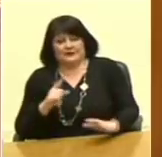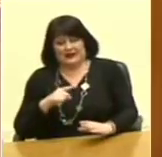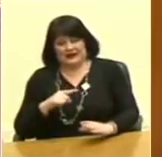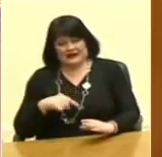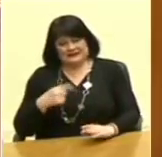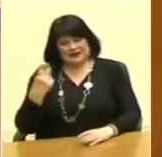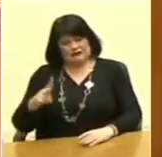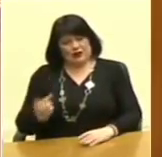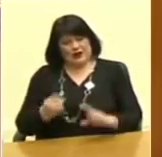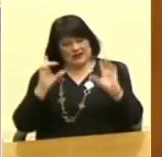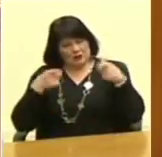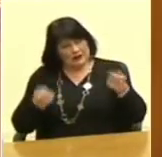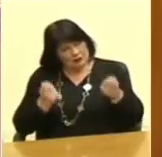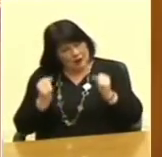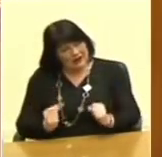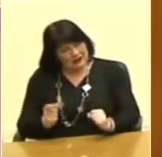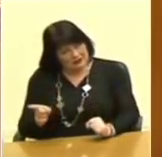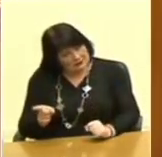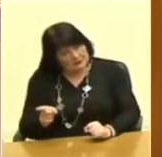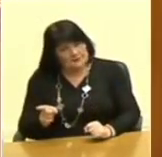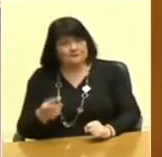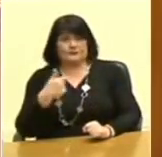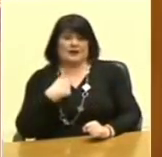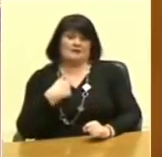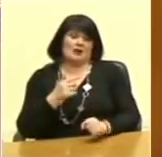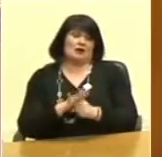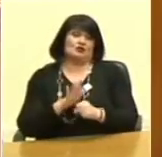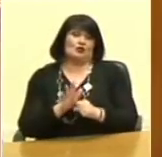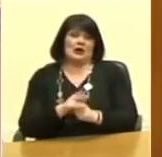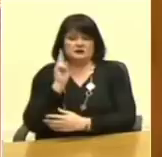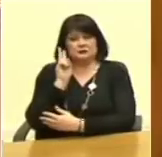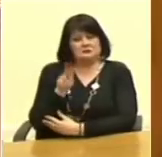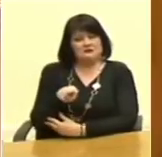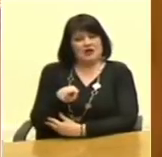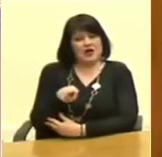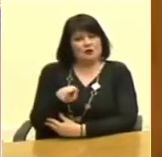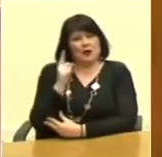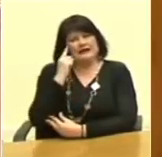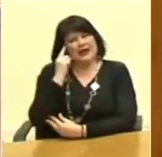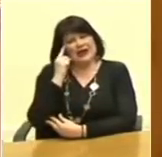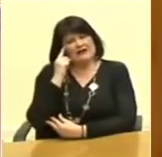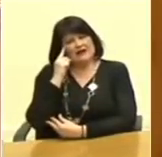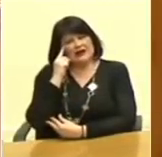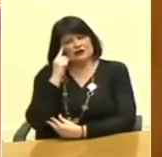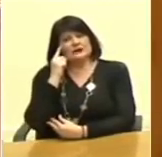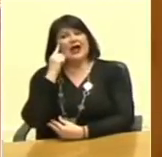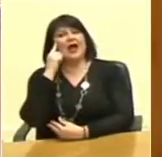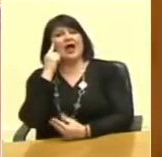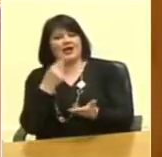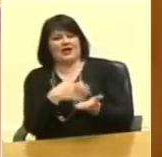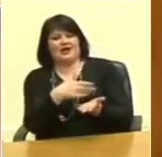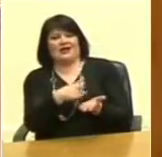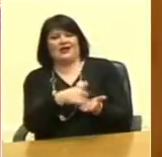Νέας Δημοκρατίας, σε μένα τουλάχιστον δίνει την εντύπωση ότι θέλει να αποφύγει τα